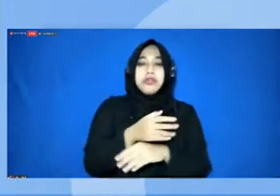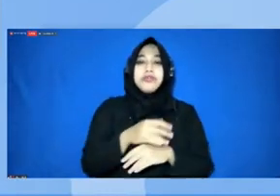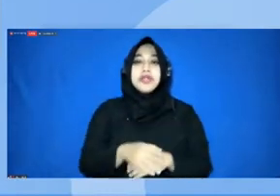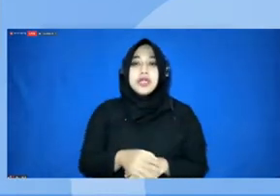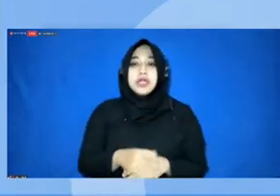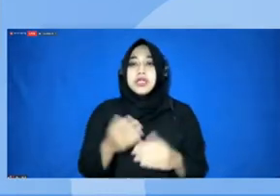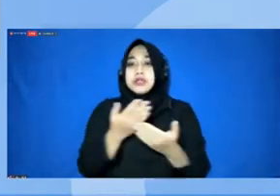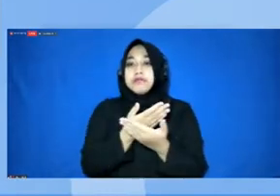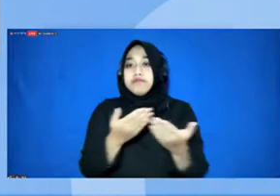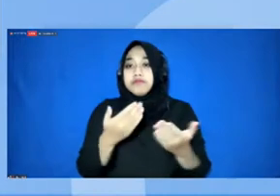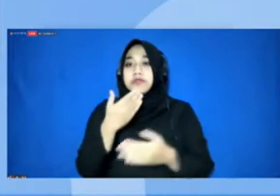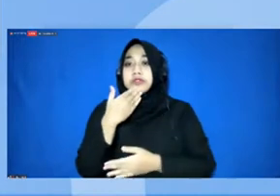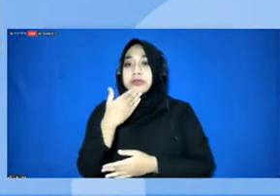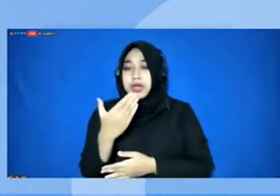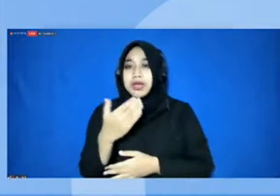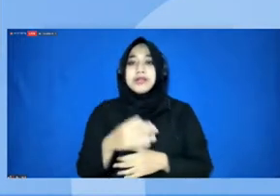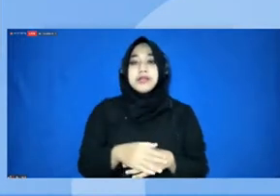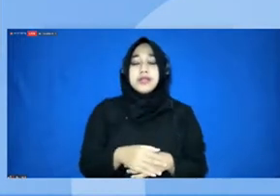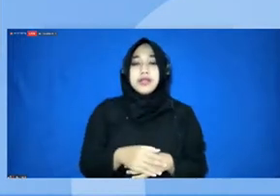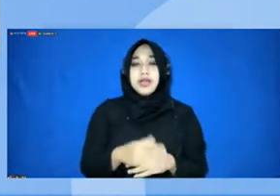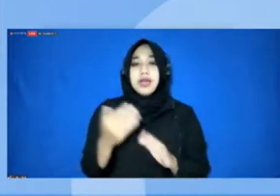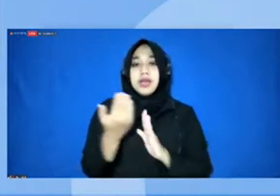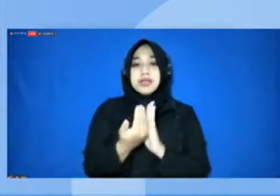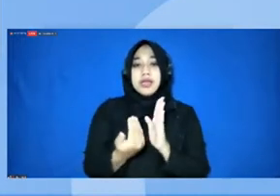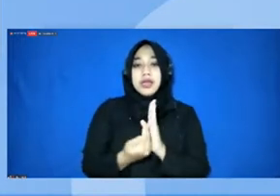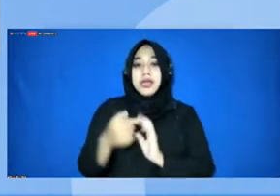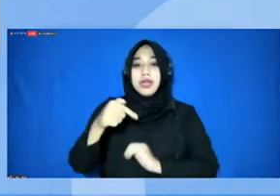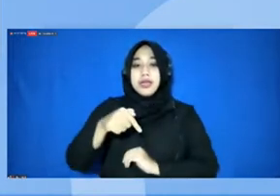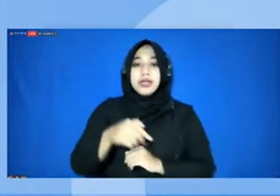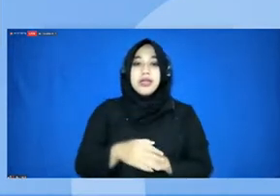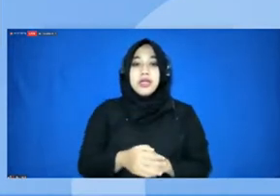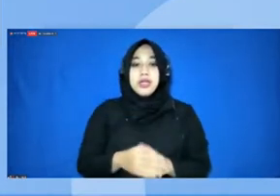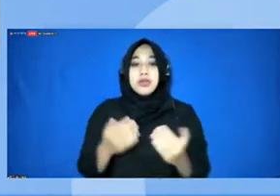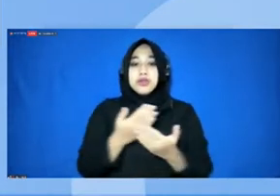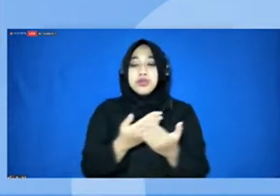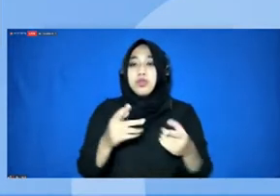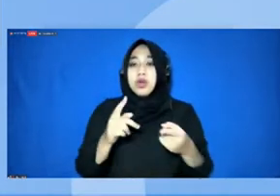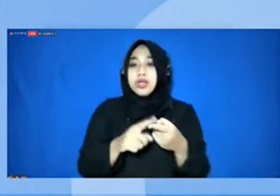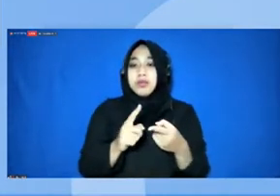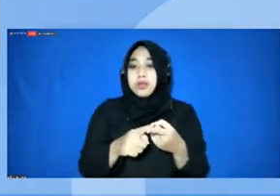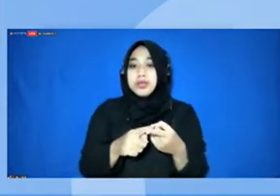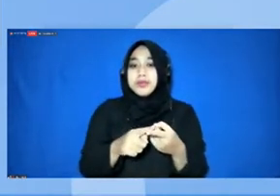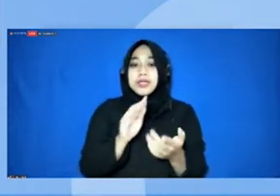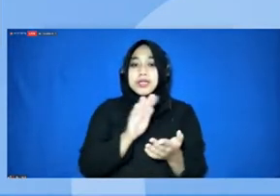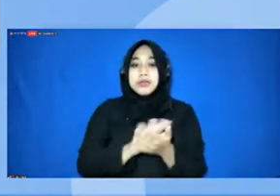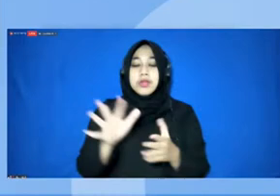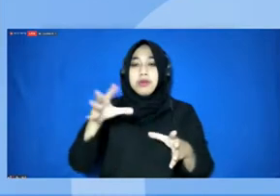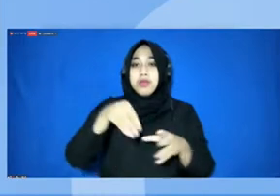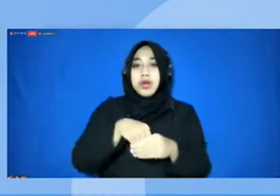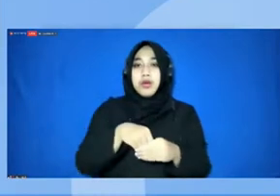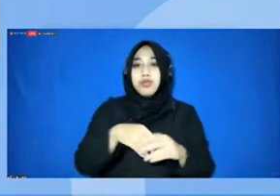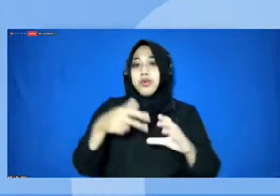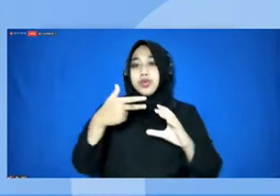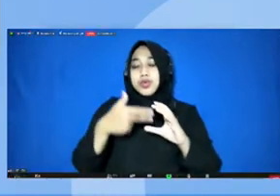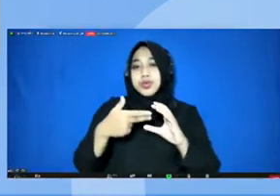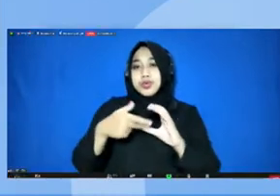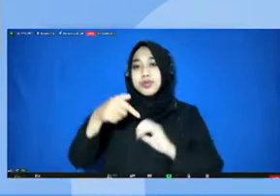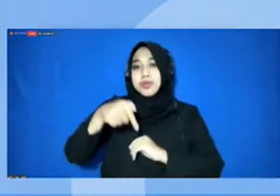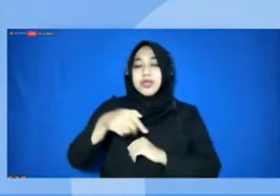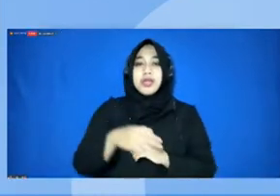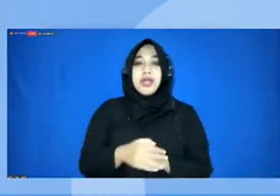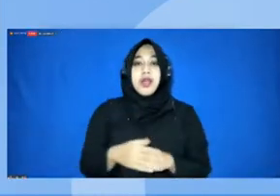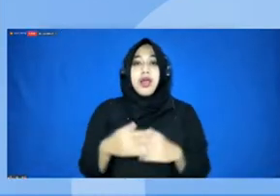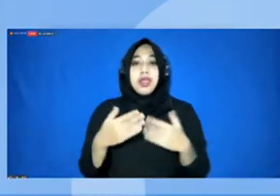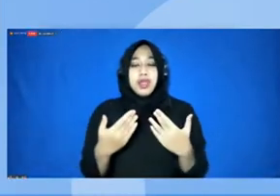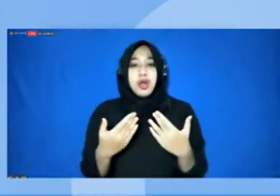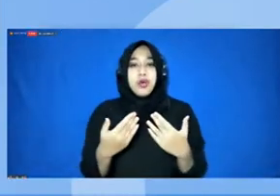seluruh pihak yang terlibat dalam menyelenggarakan acara ini dan seluruh hadirin yang telah meluangkan waktu untuk bergabung di Zoom ini maupun